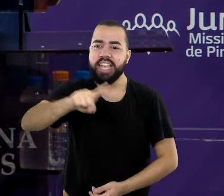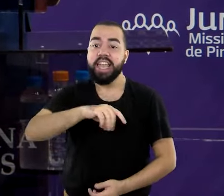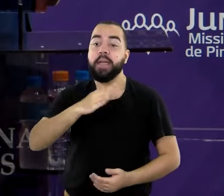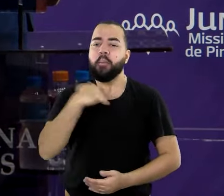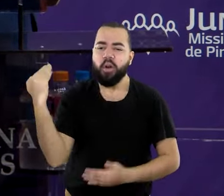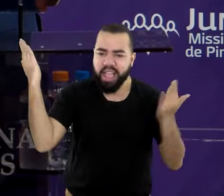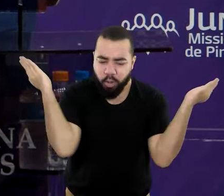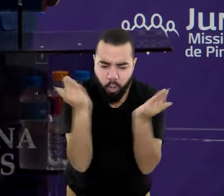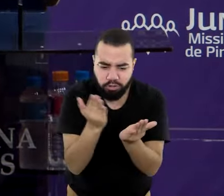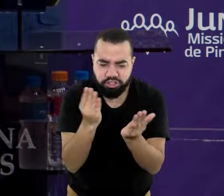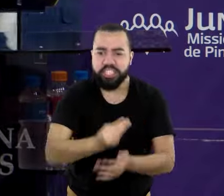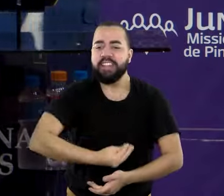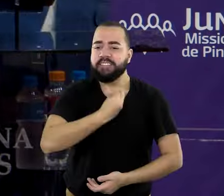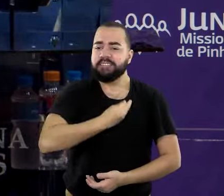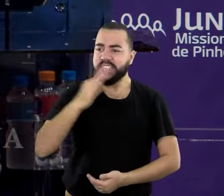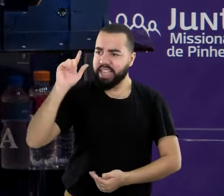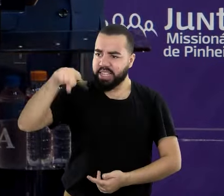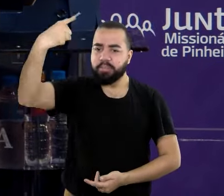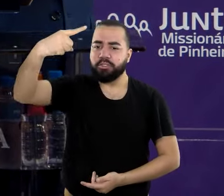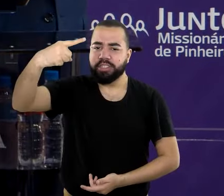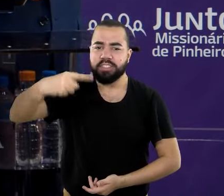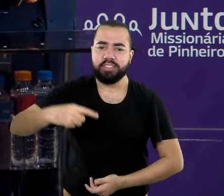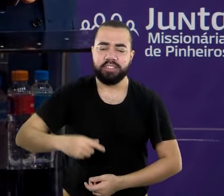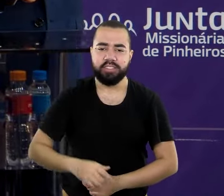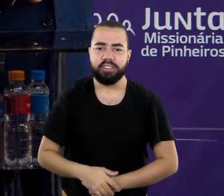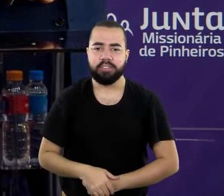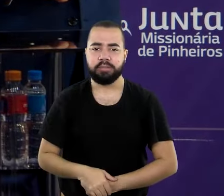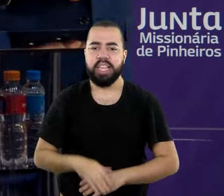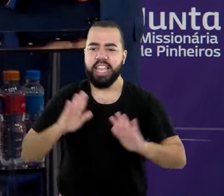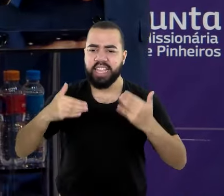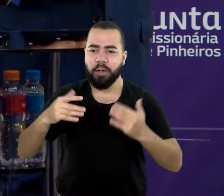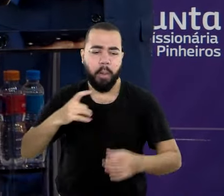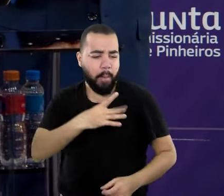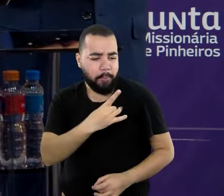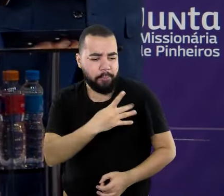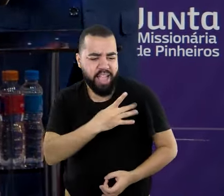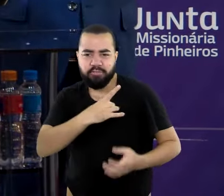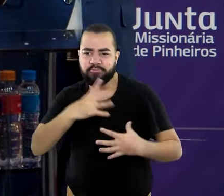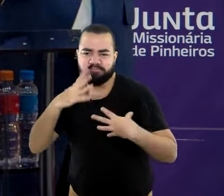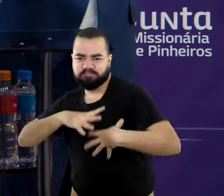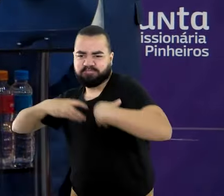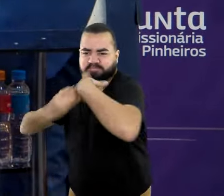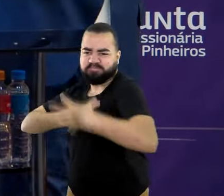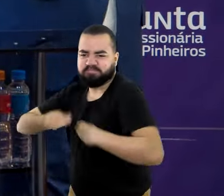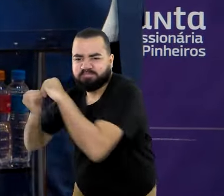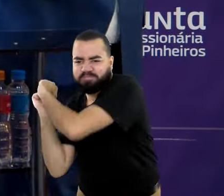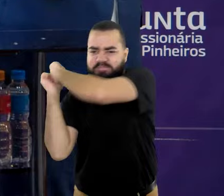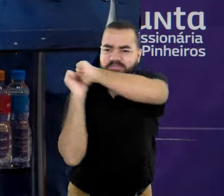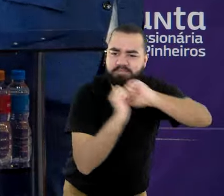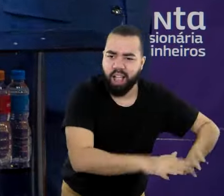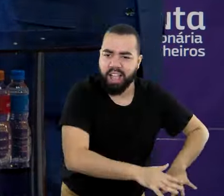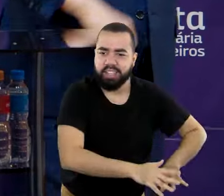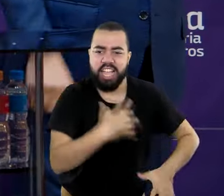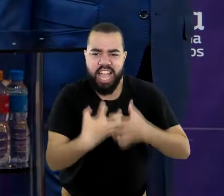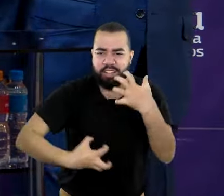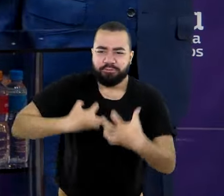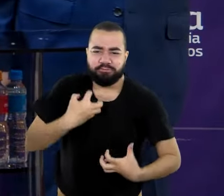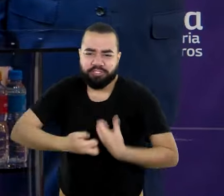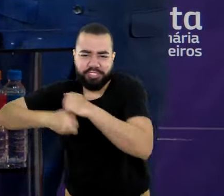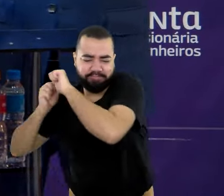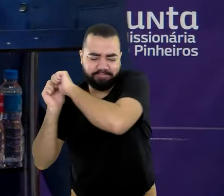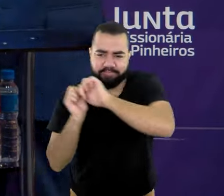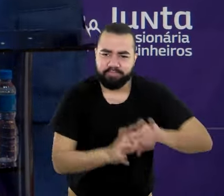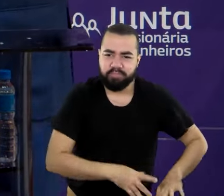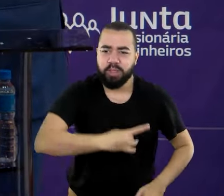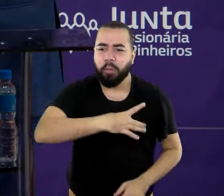vida. 두려움을 날려버리십시오. Então lance fora todo medo. 두려움은 하나님이 주신 것이 아닙니다. Porque o medo